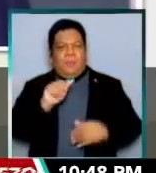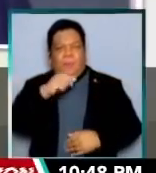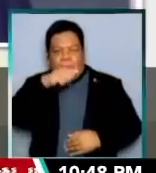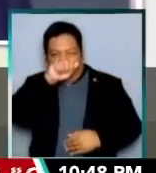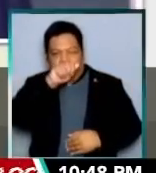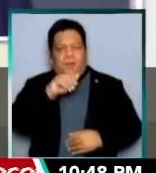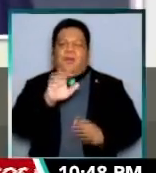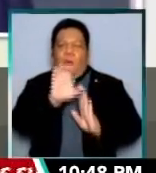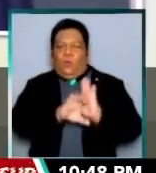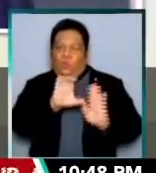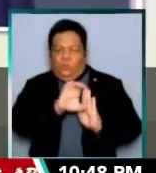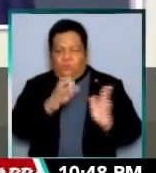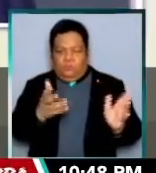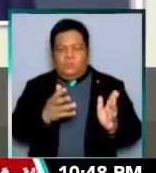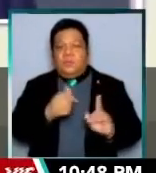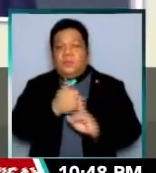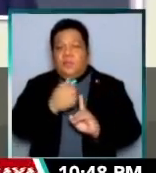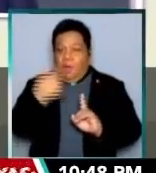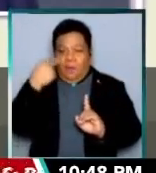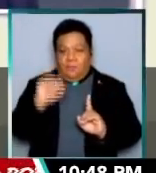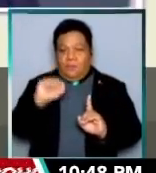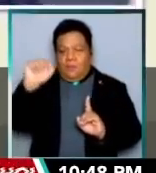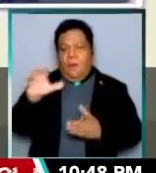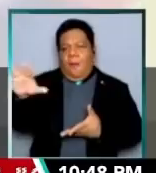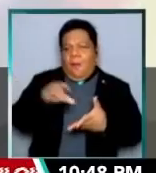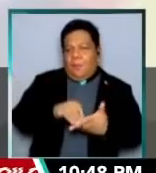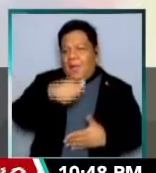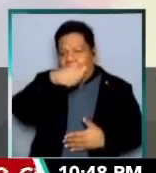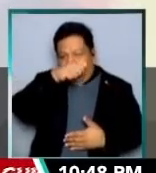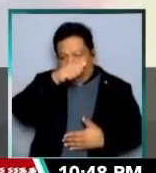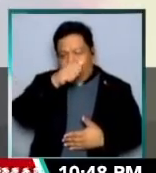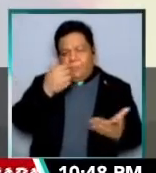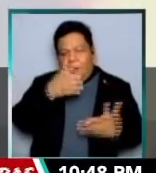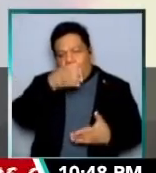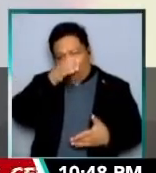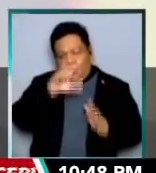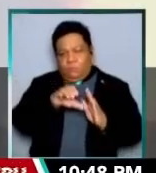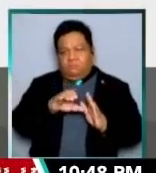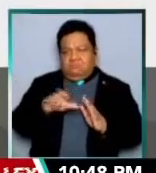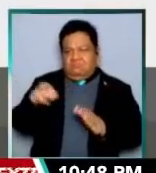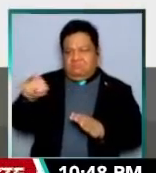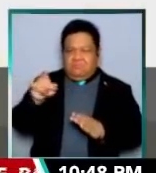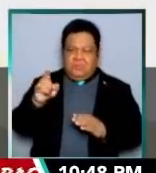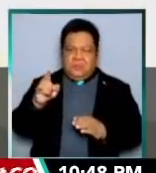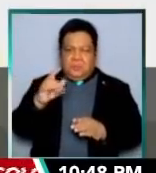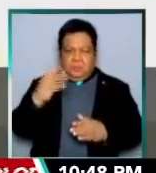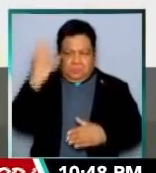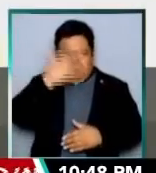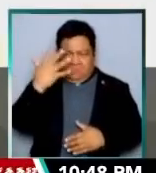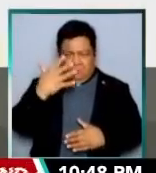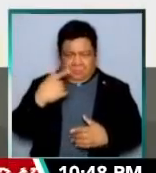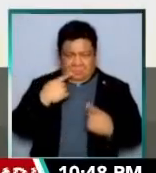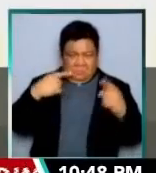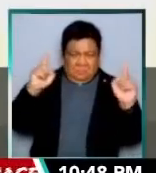ni Heidelyn ang karakter sa isang animated film dahil marami raw nagsasabing siya yun. Pero tingin niya, hindi ito na-achieve ng